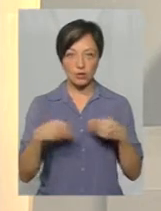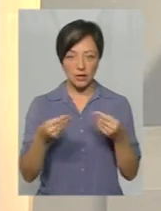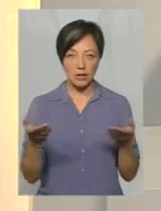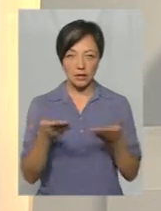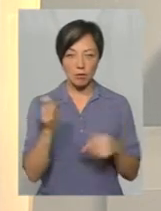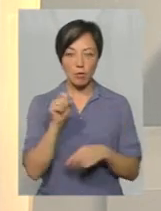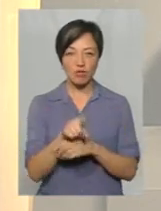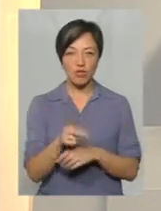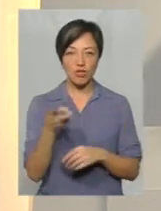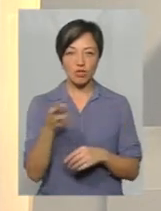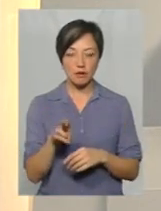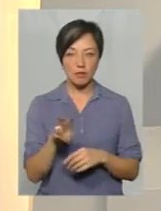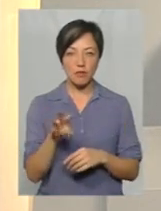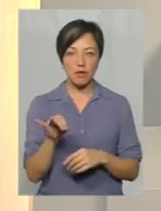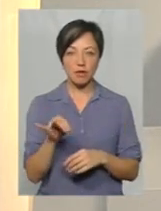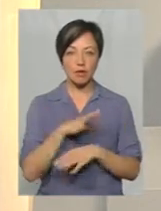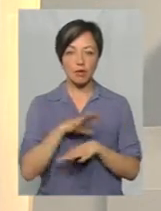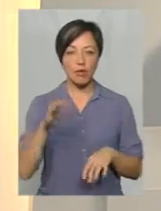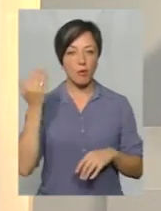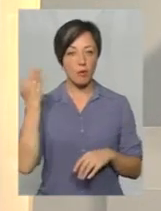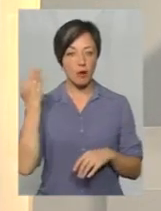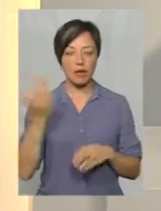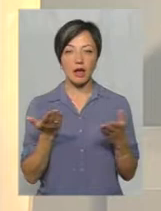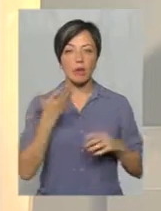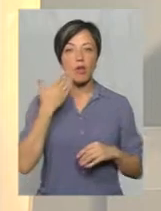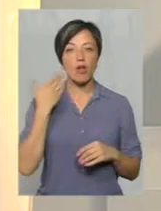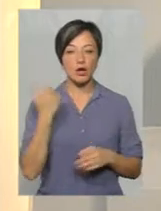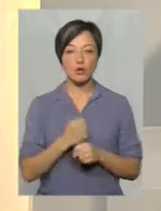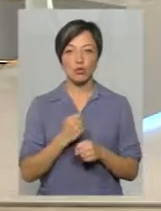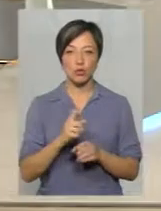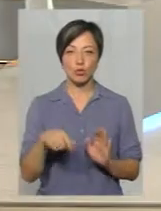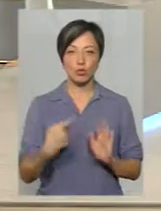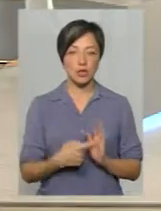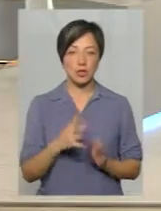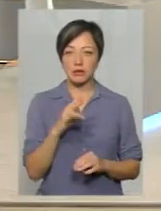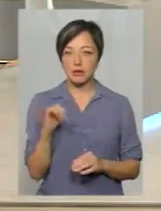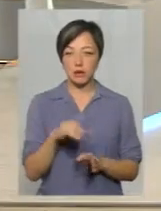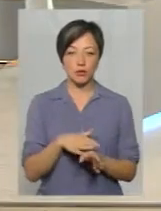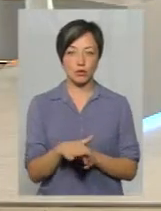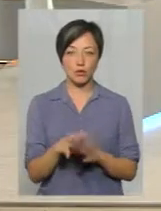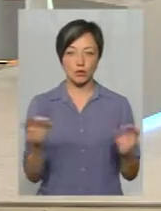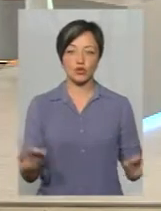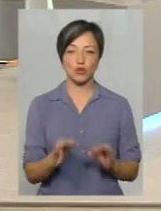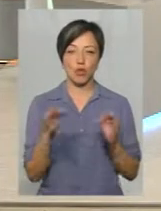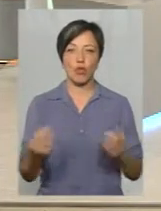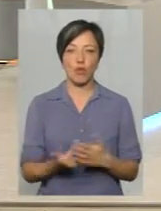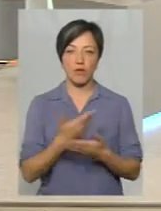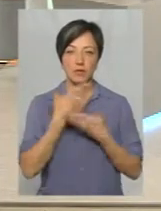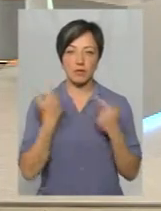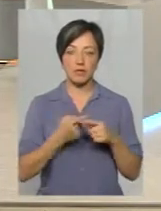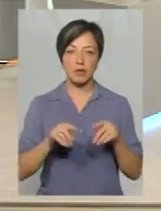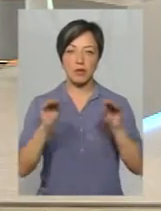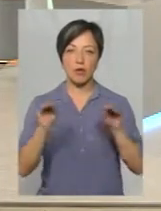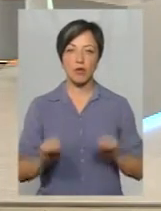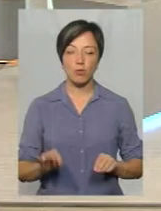такими повноваженнями, яких не було в попередників, які б полегшили роботу? Ні, абсолютно нічого нового немає. Це складання